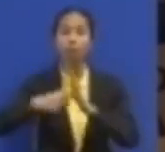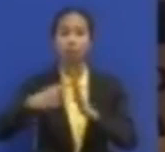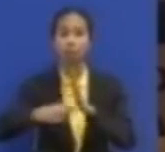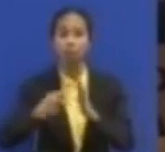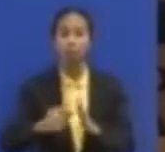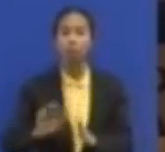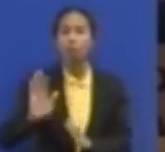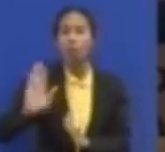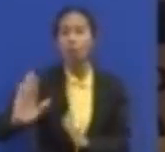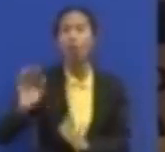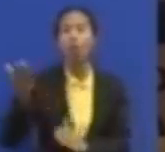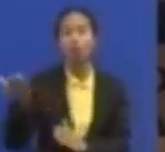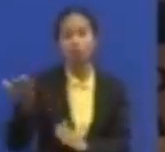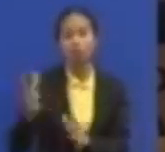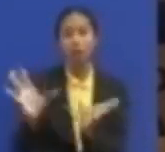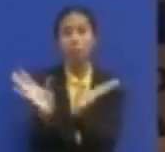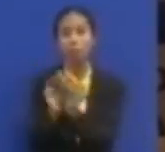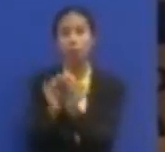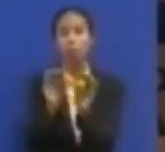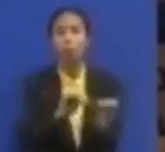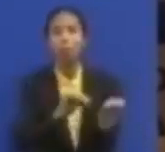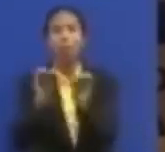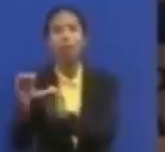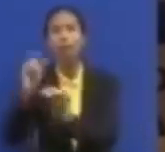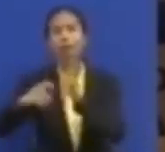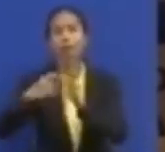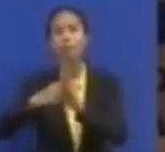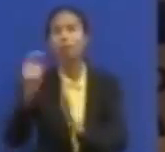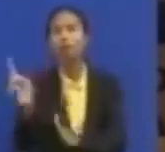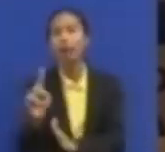เลื่อนมีไหม